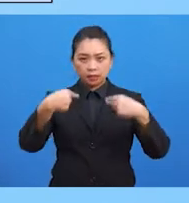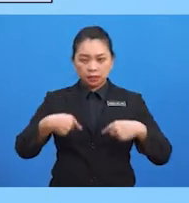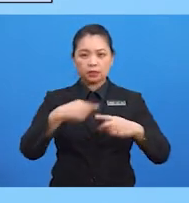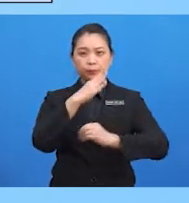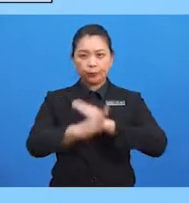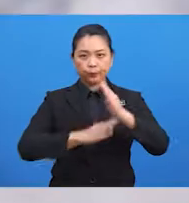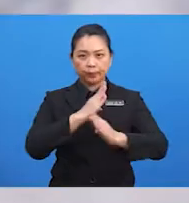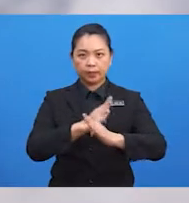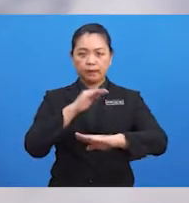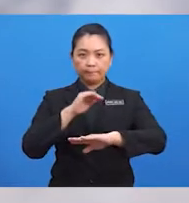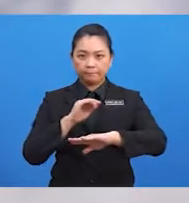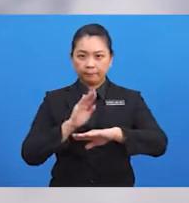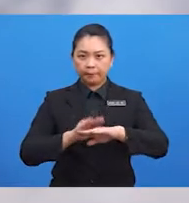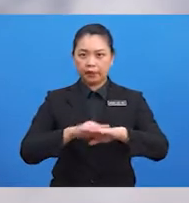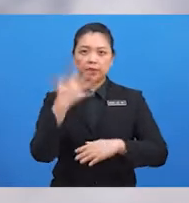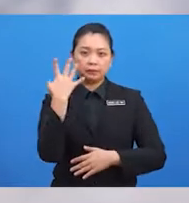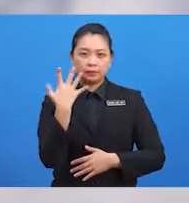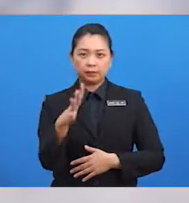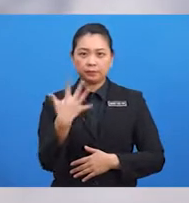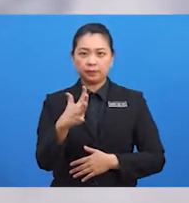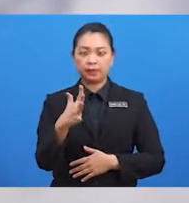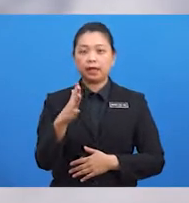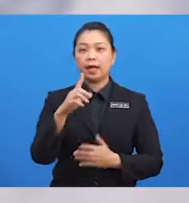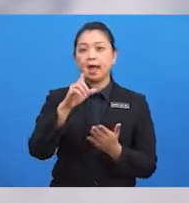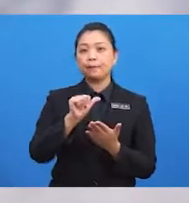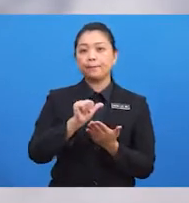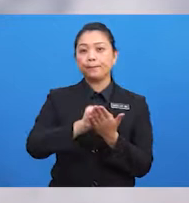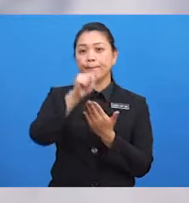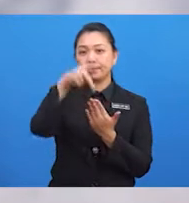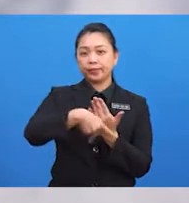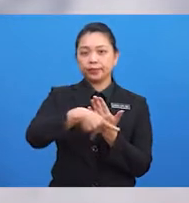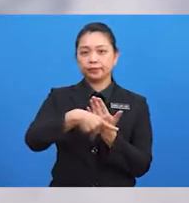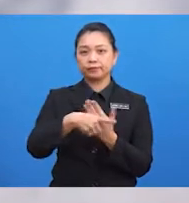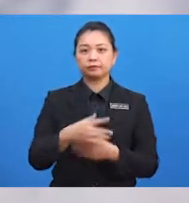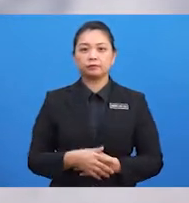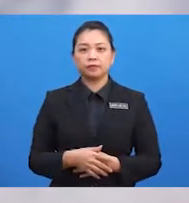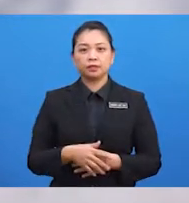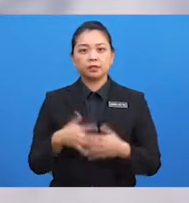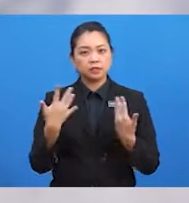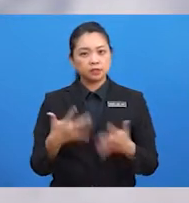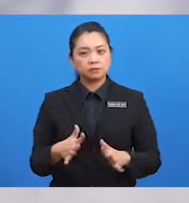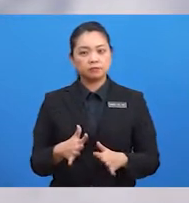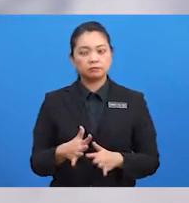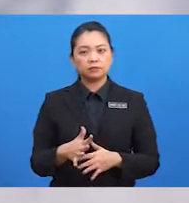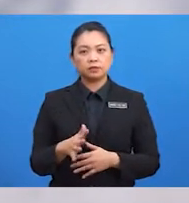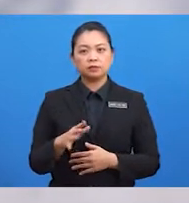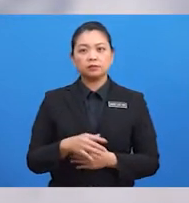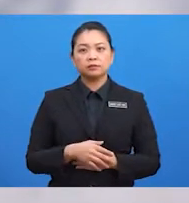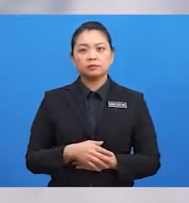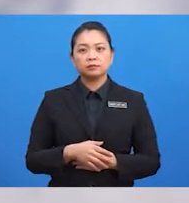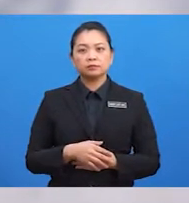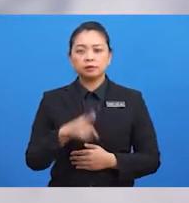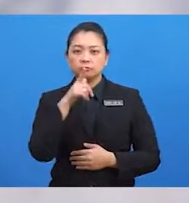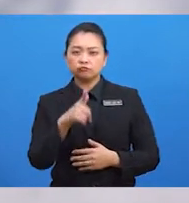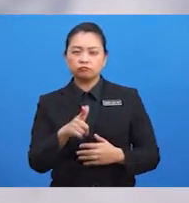pada 15 April 1981 selepas 54.5 jam